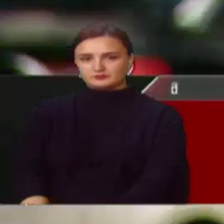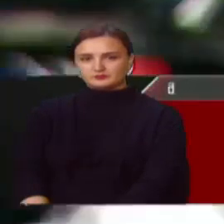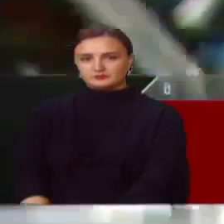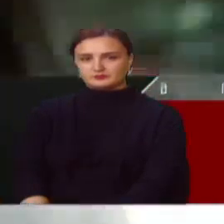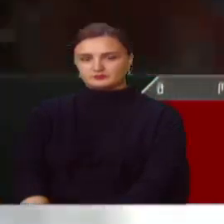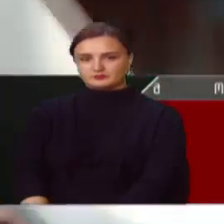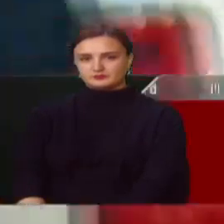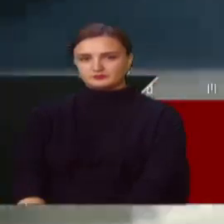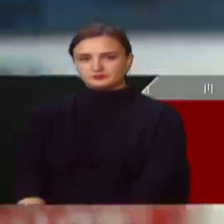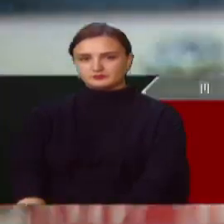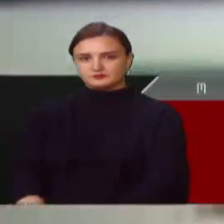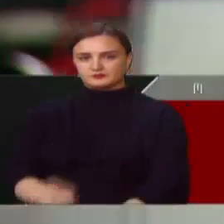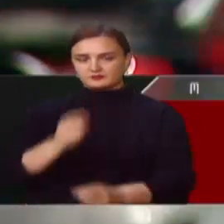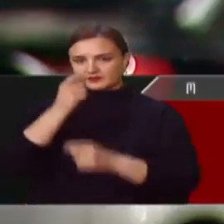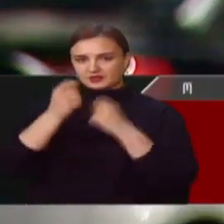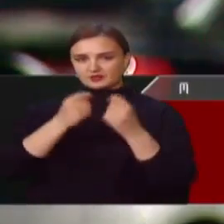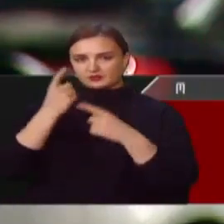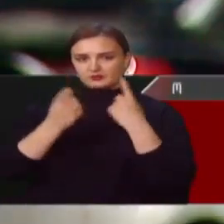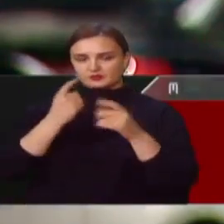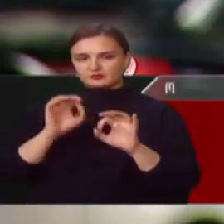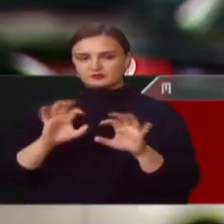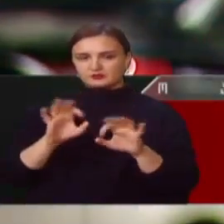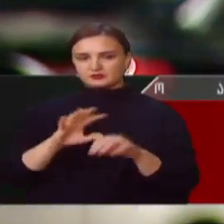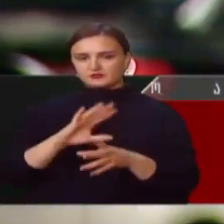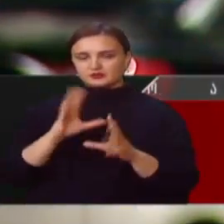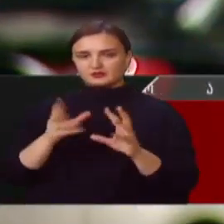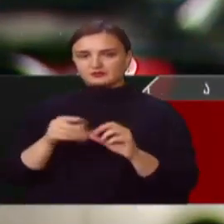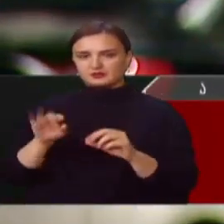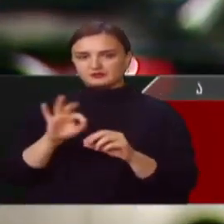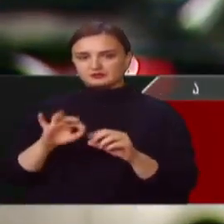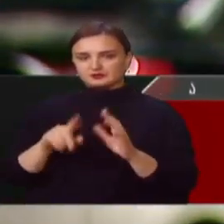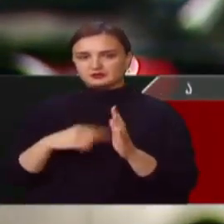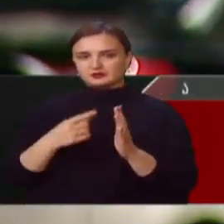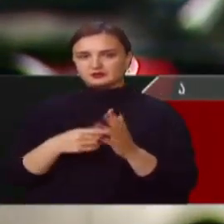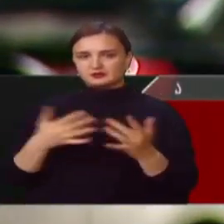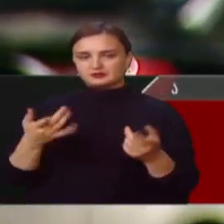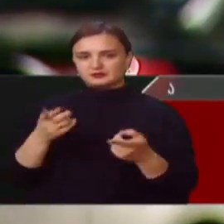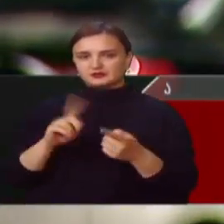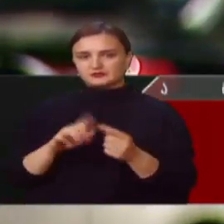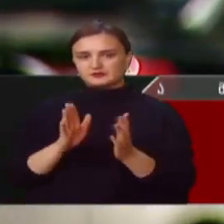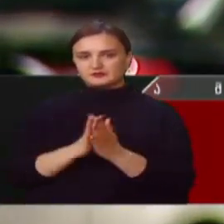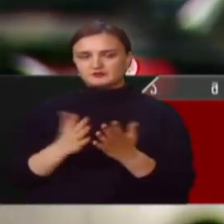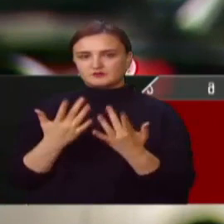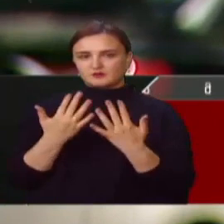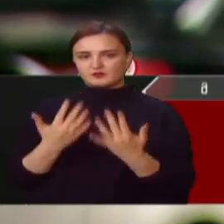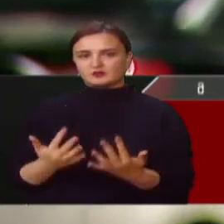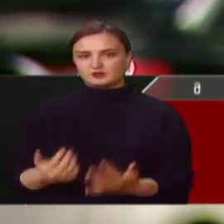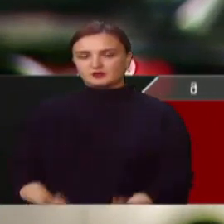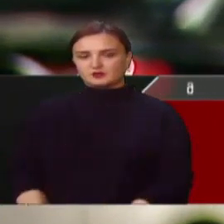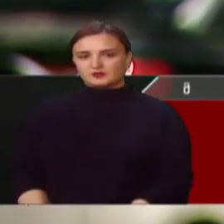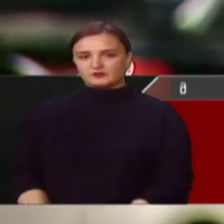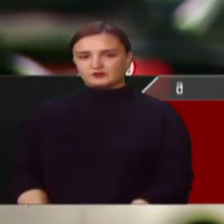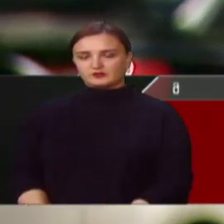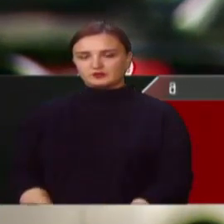წოდებ დეტალური ინფორმაცია ყველა დაირ დოკუმენტირებული ამ საკითხებთან დაკავშირებით. მოვითხოვე, რომ